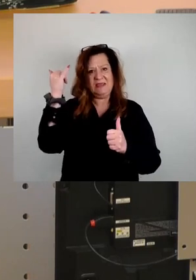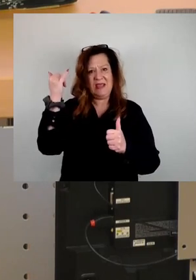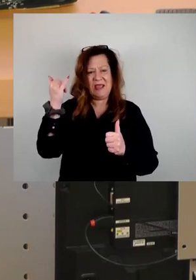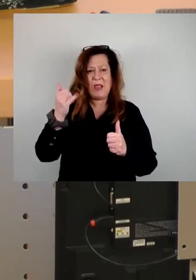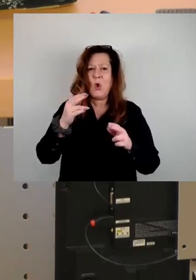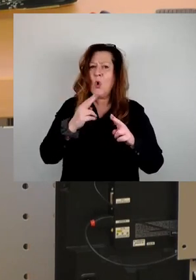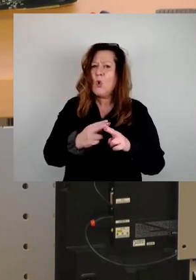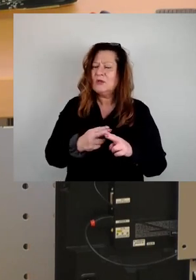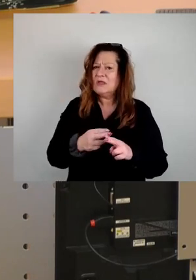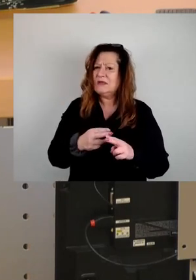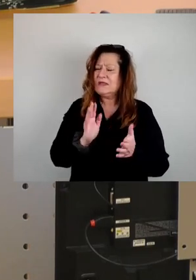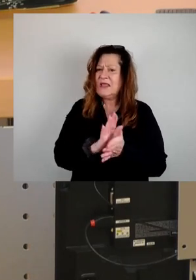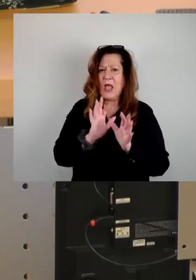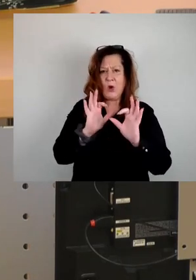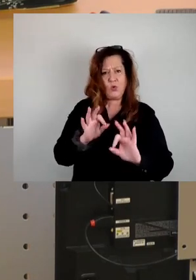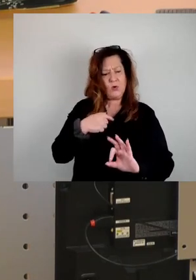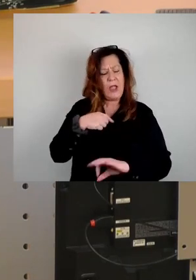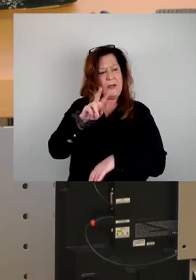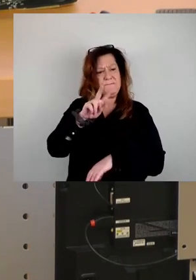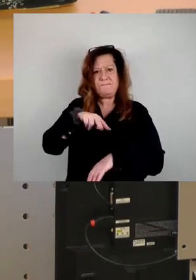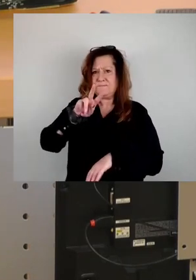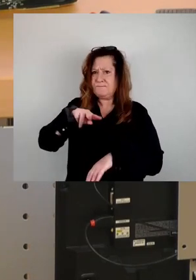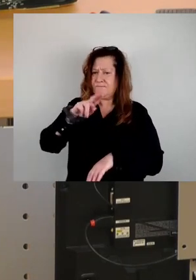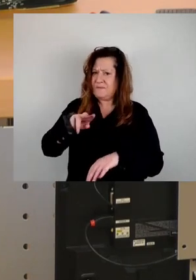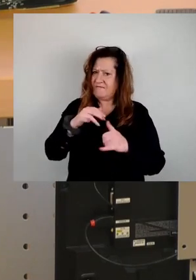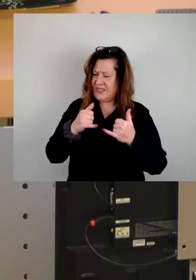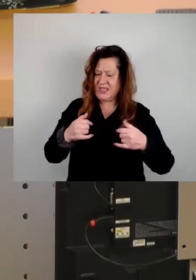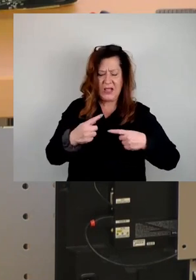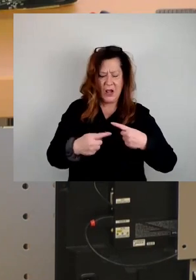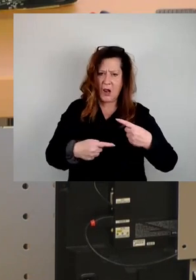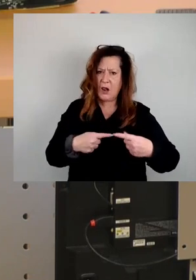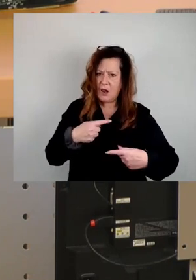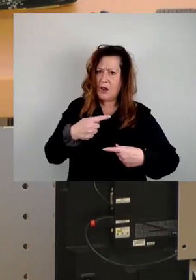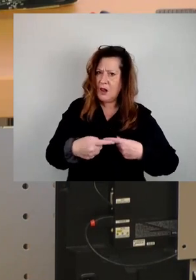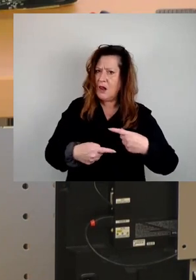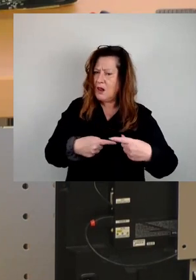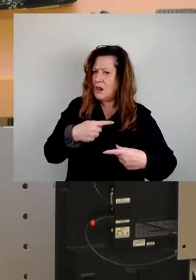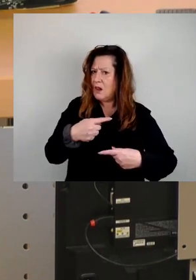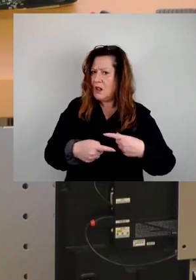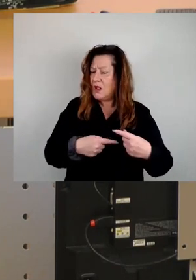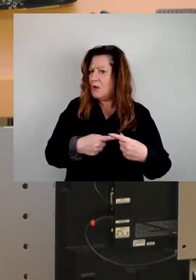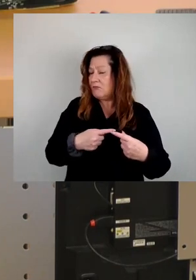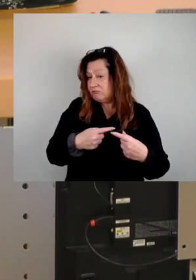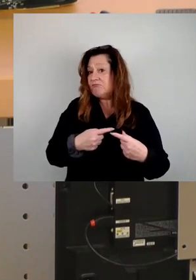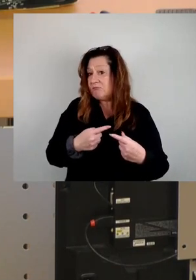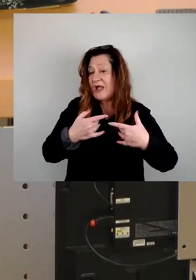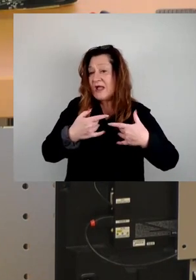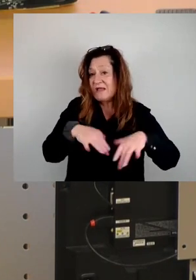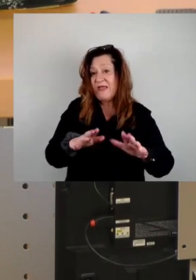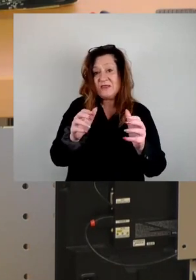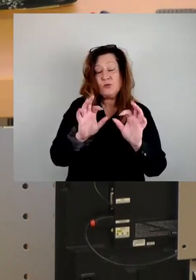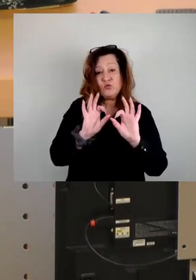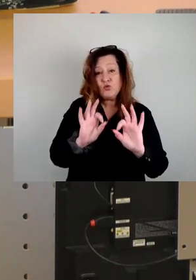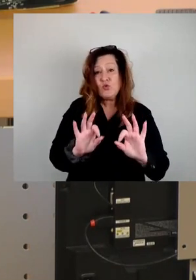sehen gewesen, wie sich das Ganze dann entwickelt hat. Es war nämlich ein ganz intensiver Beteiligungsprozess,